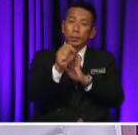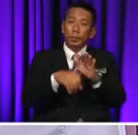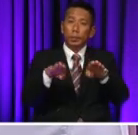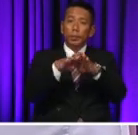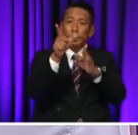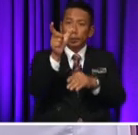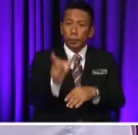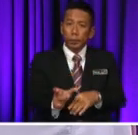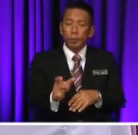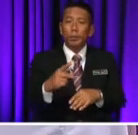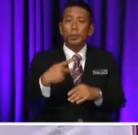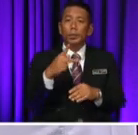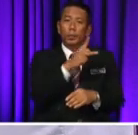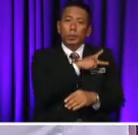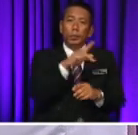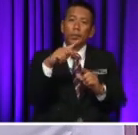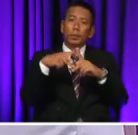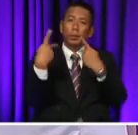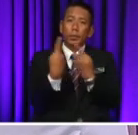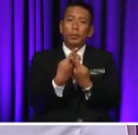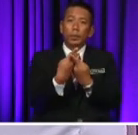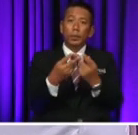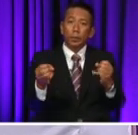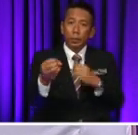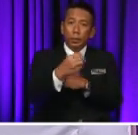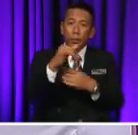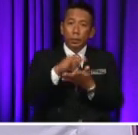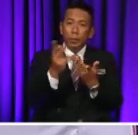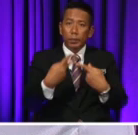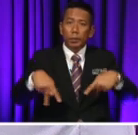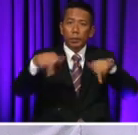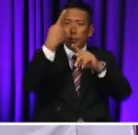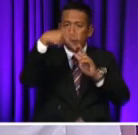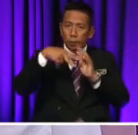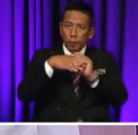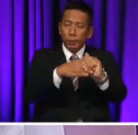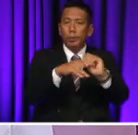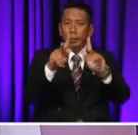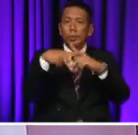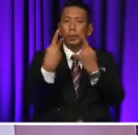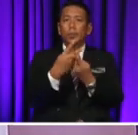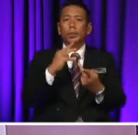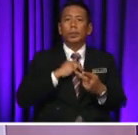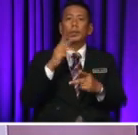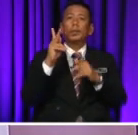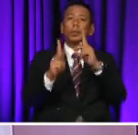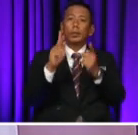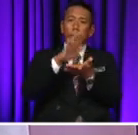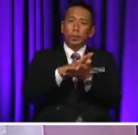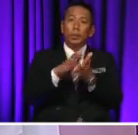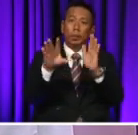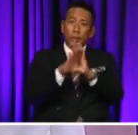ketua keluarga organisasi itulah yang kita perlukan untuk memimpin keluarga masing-masing Kalau di sekolah contohnya